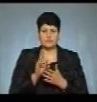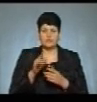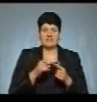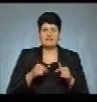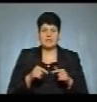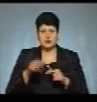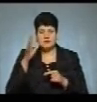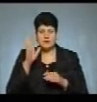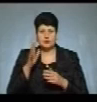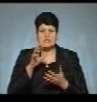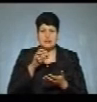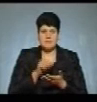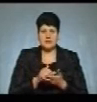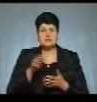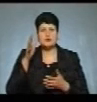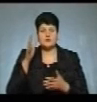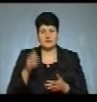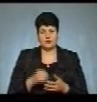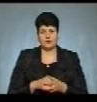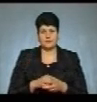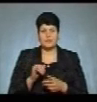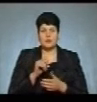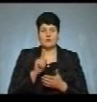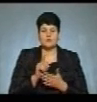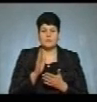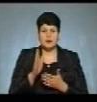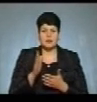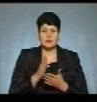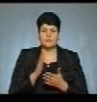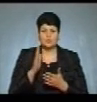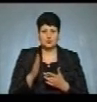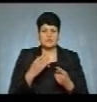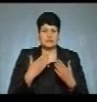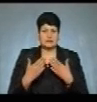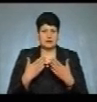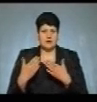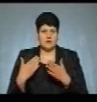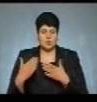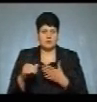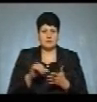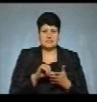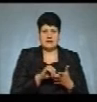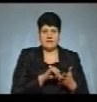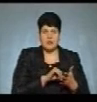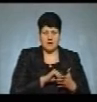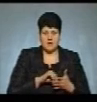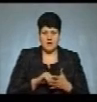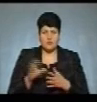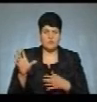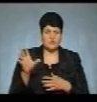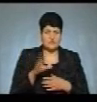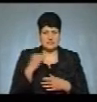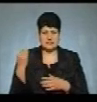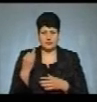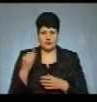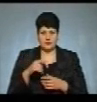буде займатися зокрема освітою. І обов'язково має бути налагоджений діалог між представниками всіх заінтересованих